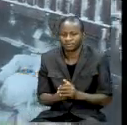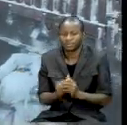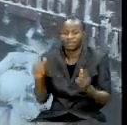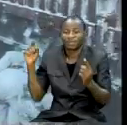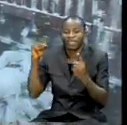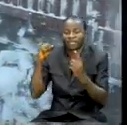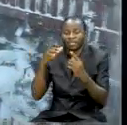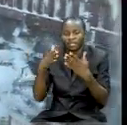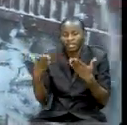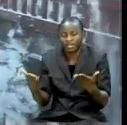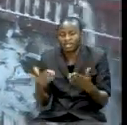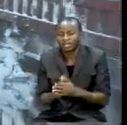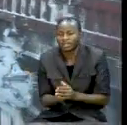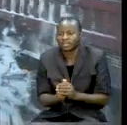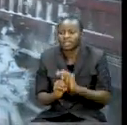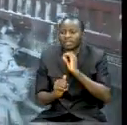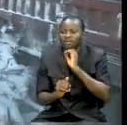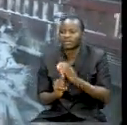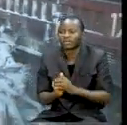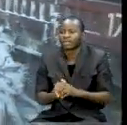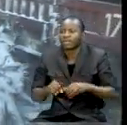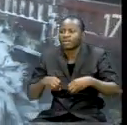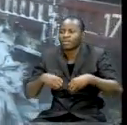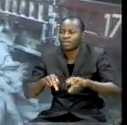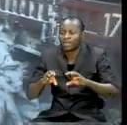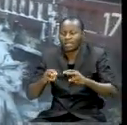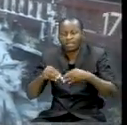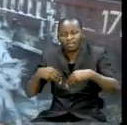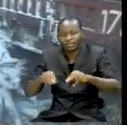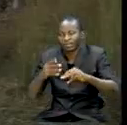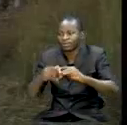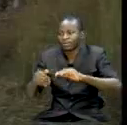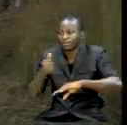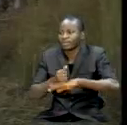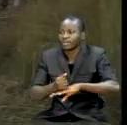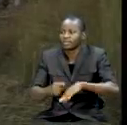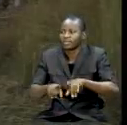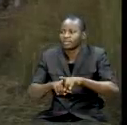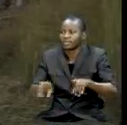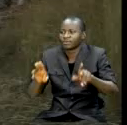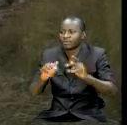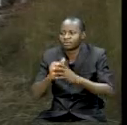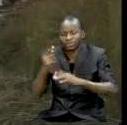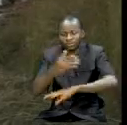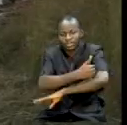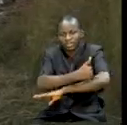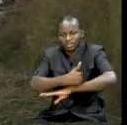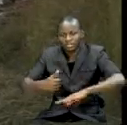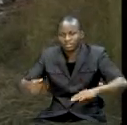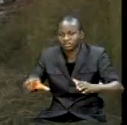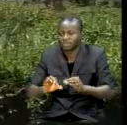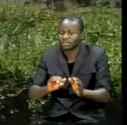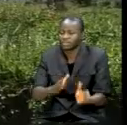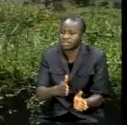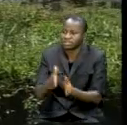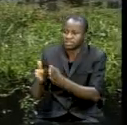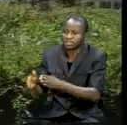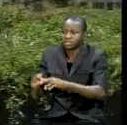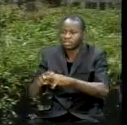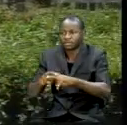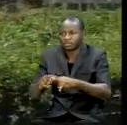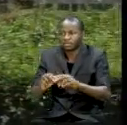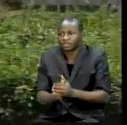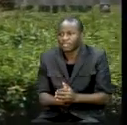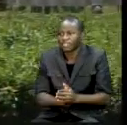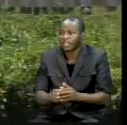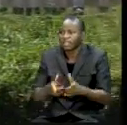Jusque-là, il n'y avait aucun moyen technique mis à la disposition des agents SNCC pour le dégagement de la voie ferrée.